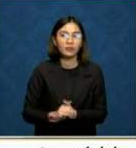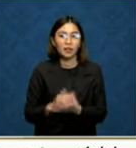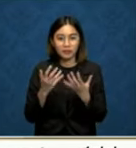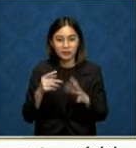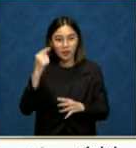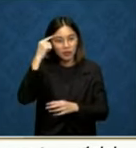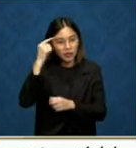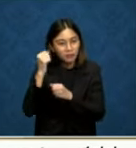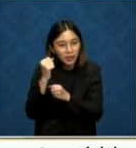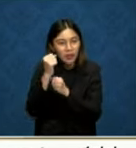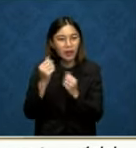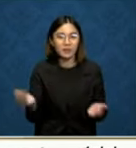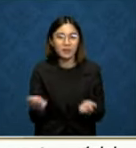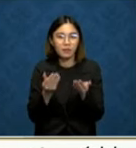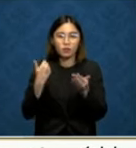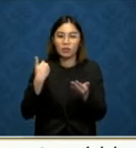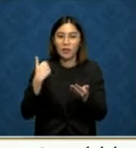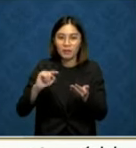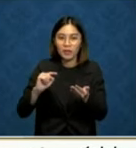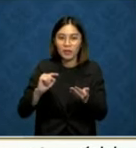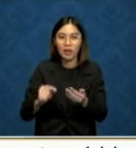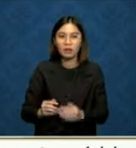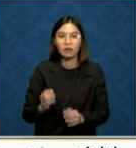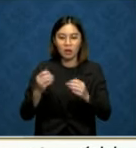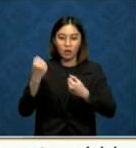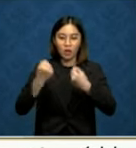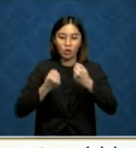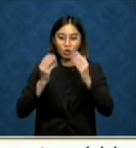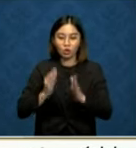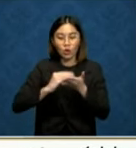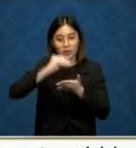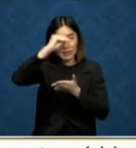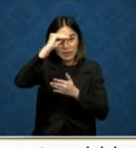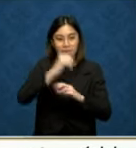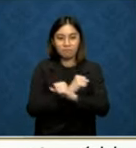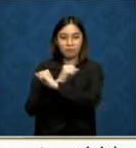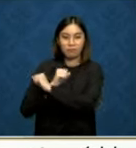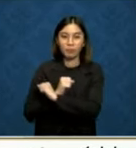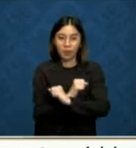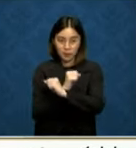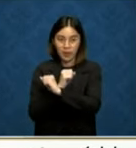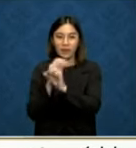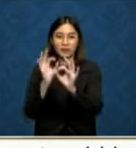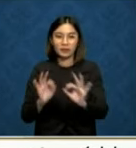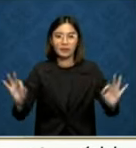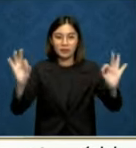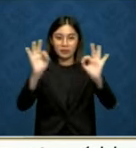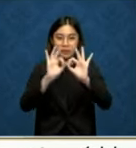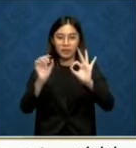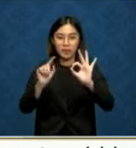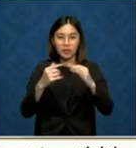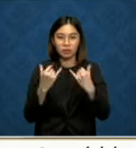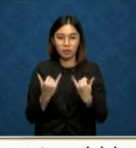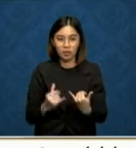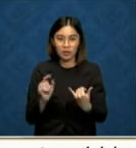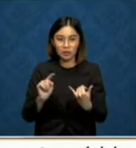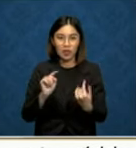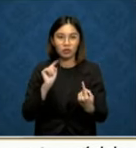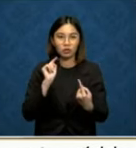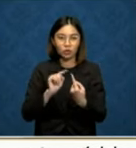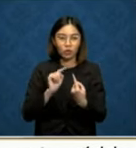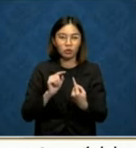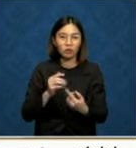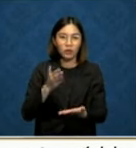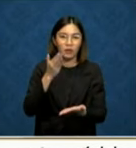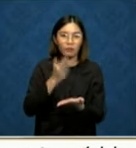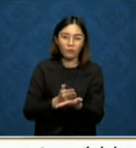เราพยายามสบสนุนให้มีรถนักเรีนที่ปลอดภัยแล้วก็แน่นอนฮะ ขนาดนี้การติดเบ